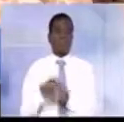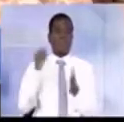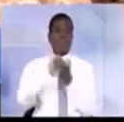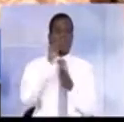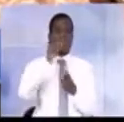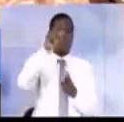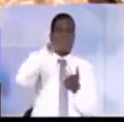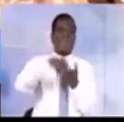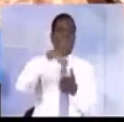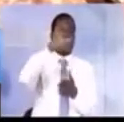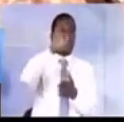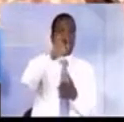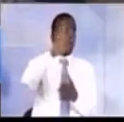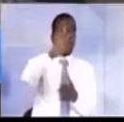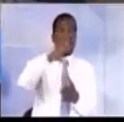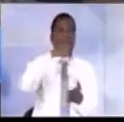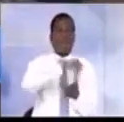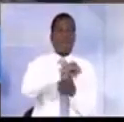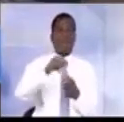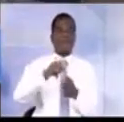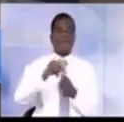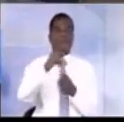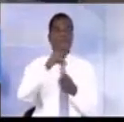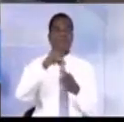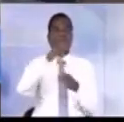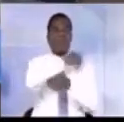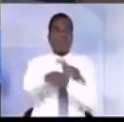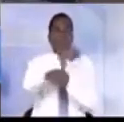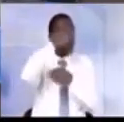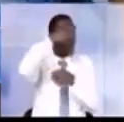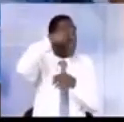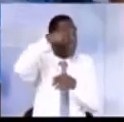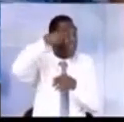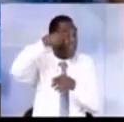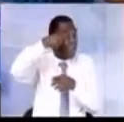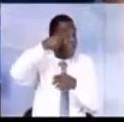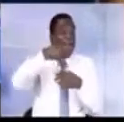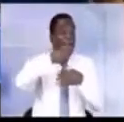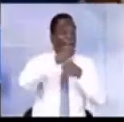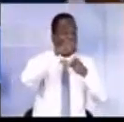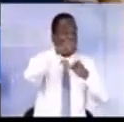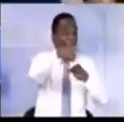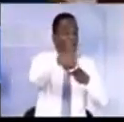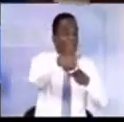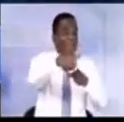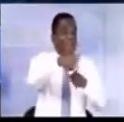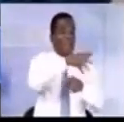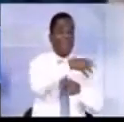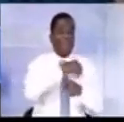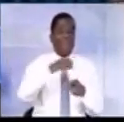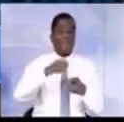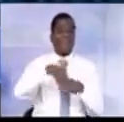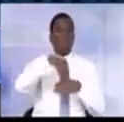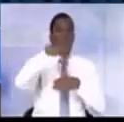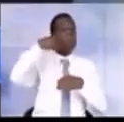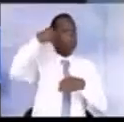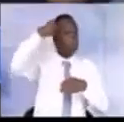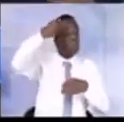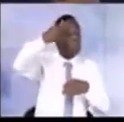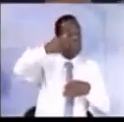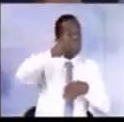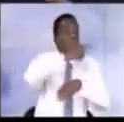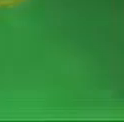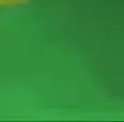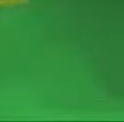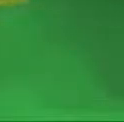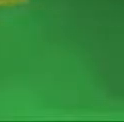1994 que l'ophtalmologie a été installé dans le centre d'Orient de Bonnois un centre qui sera très bientôt un hôpital général selon la ministre ou